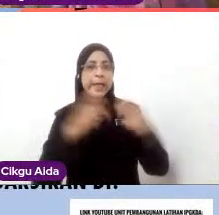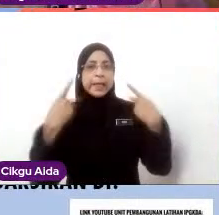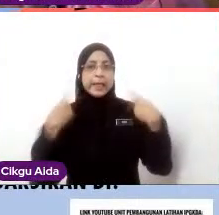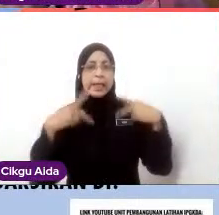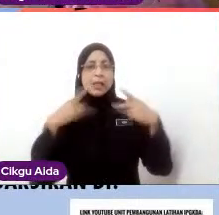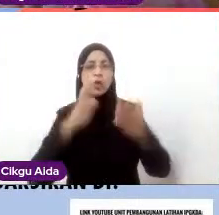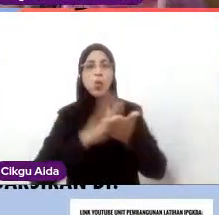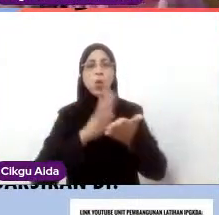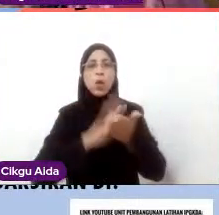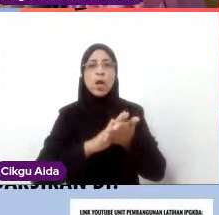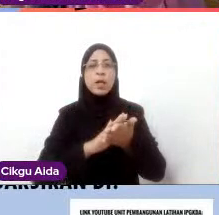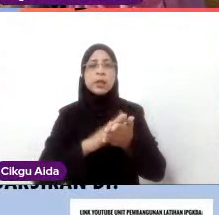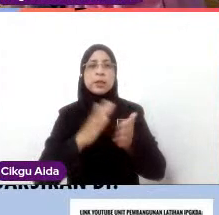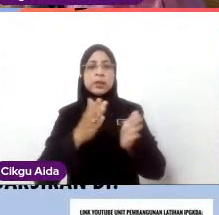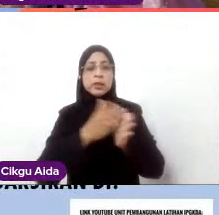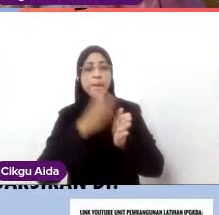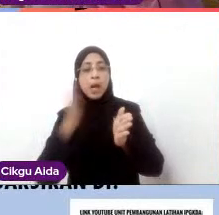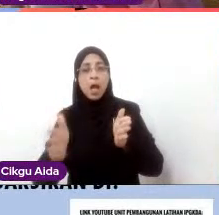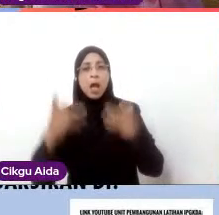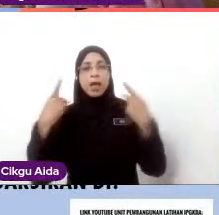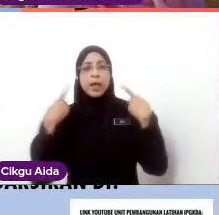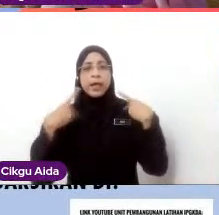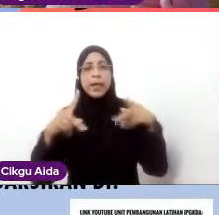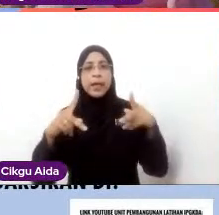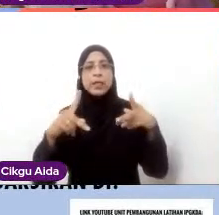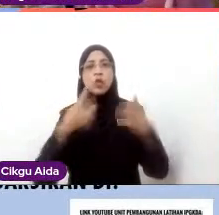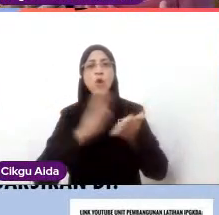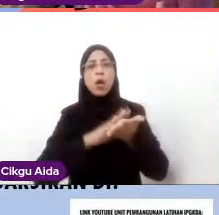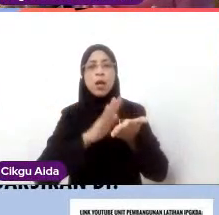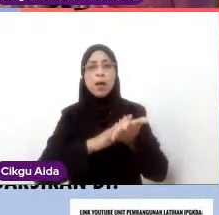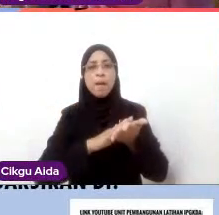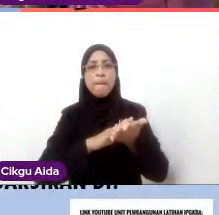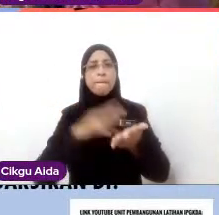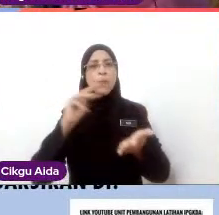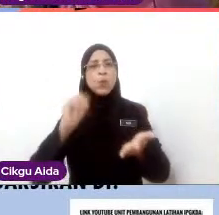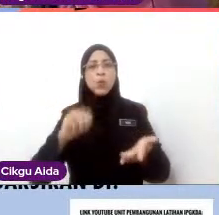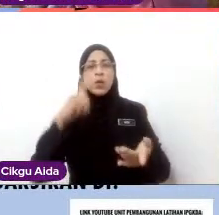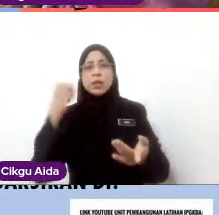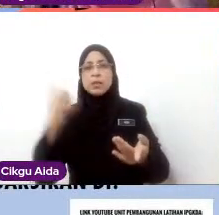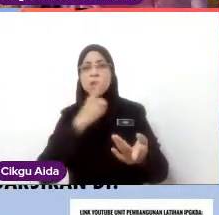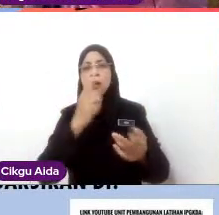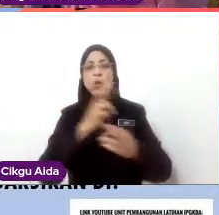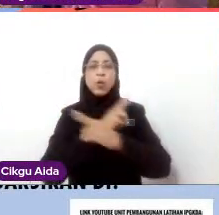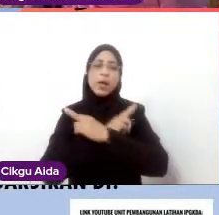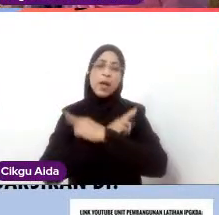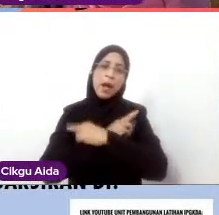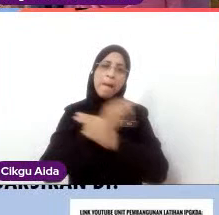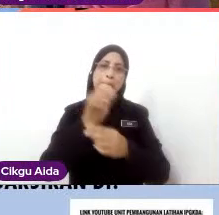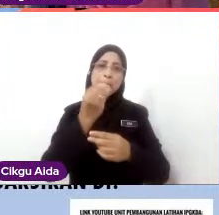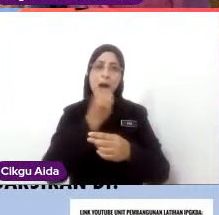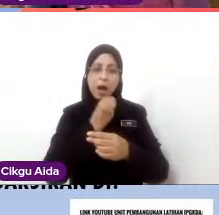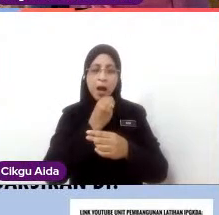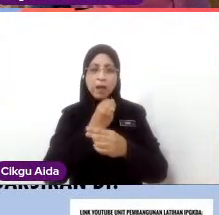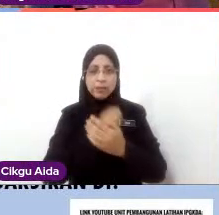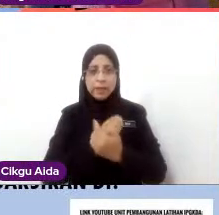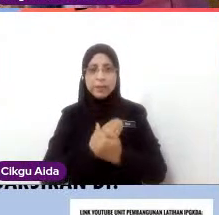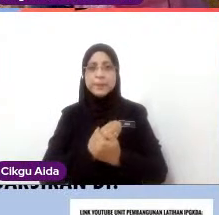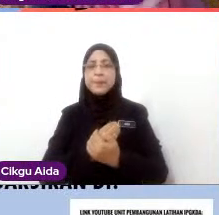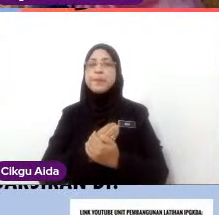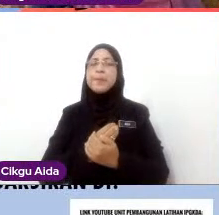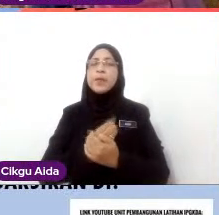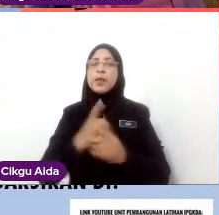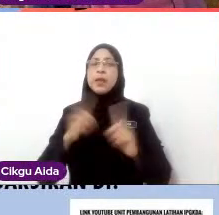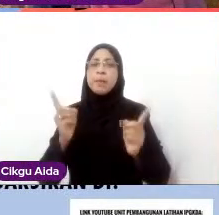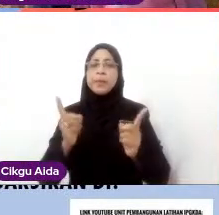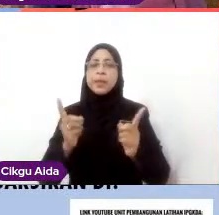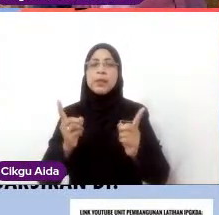duduk dia dekat sebelah koperasi sekolah kami, tempat yang murid selalu rehat, makan, selalu diorang makan lepak-lepak gitu je kan. Tapi